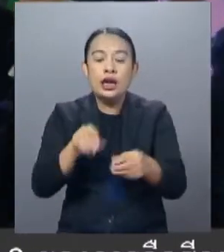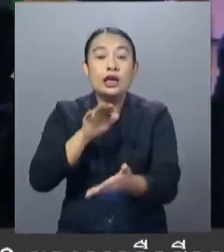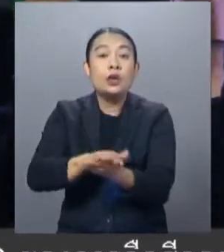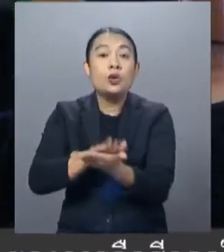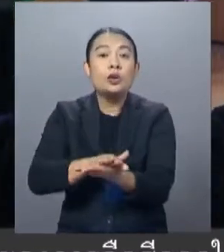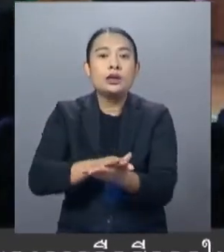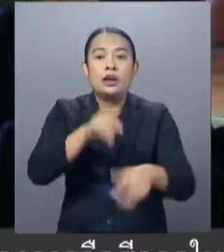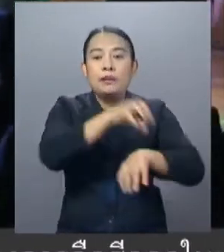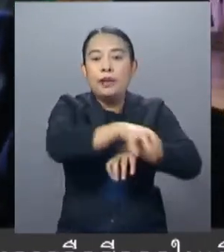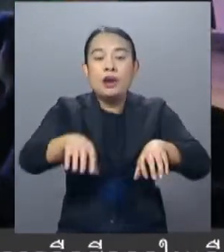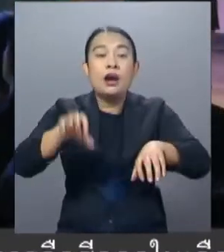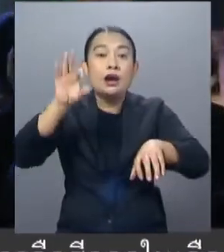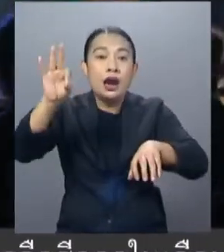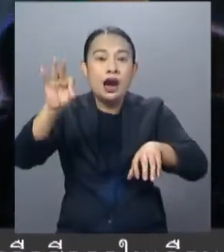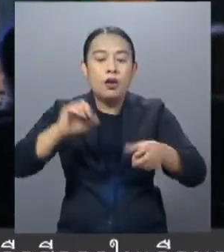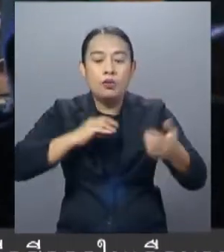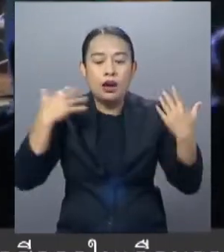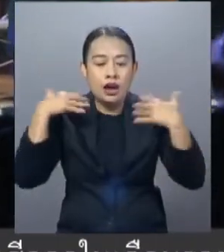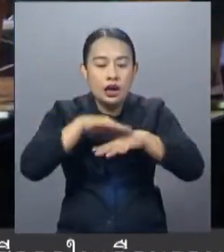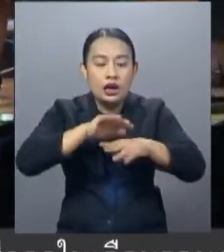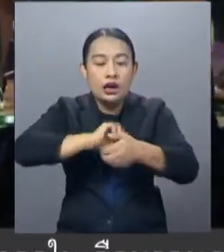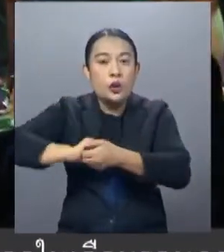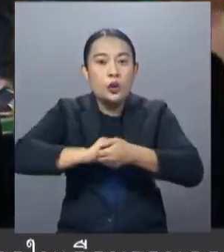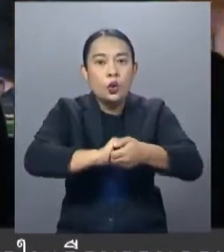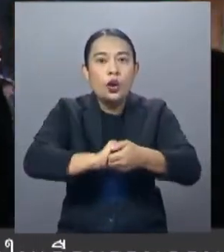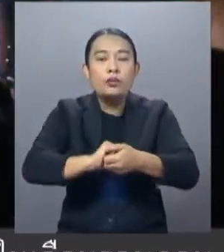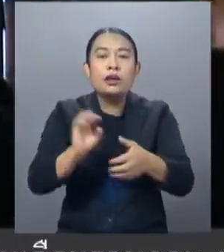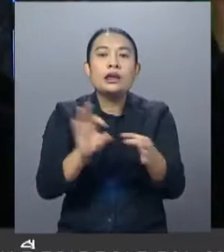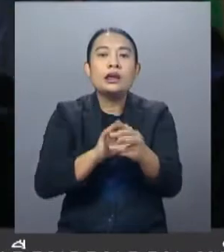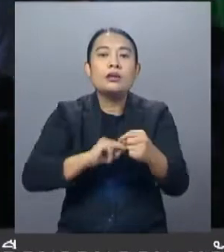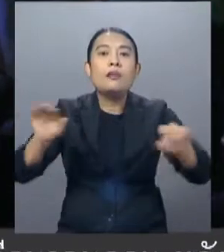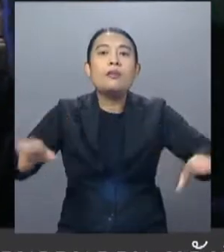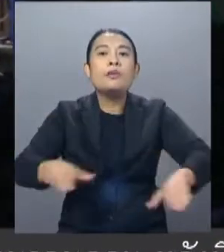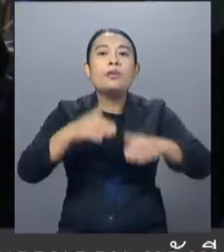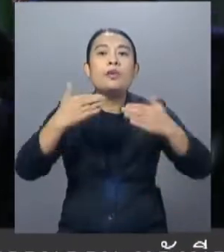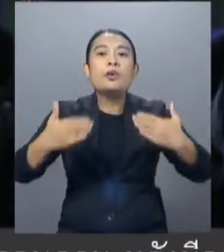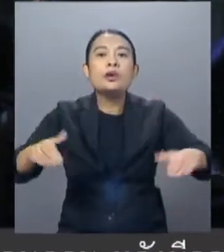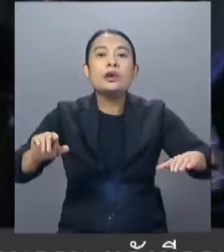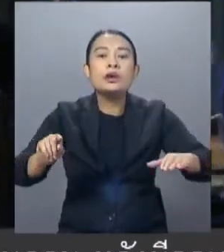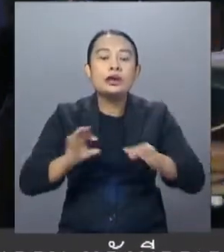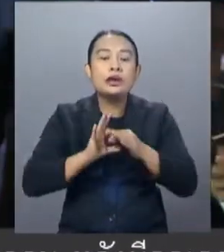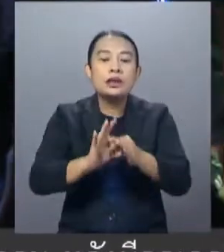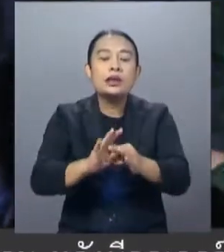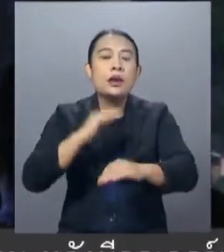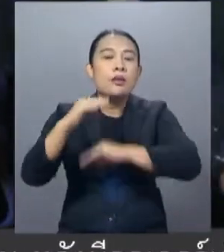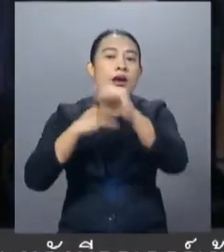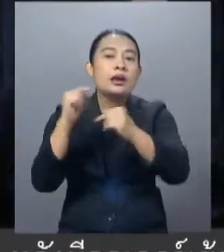9แห่งเข้ามามีส่วนร่วมโดยใช้เสียงดนตรีเป็นสื่อนำสร้างสรรค์ชุมชน